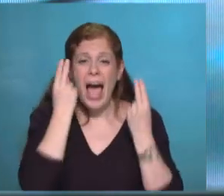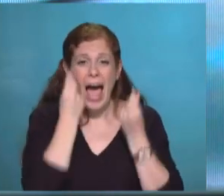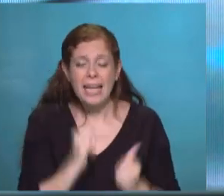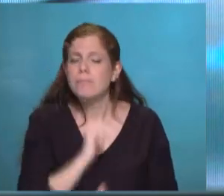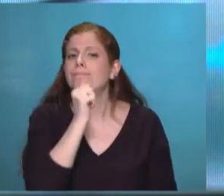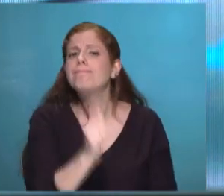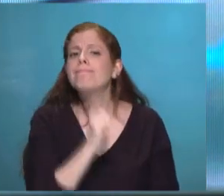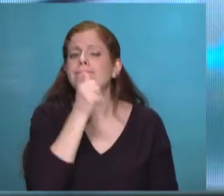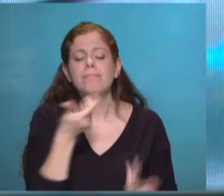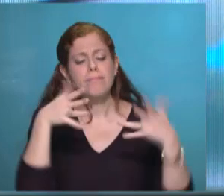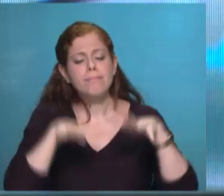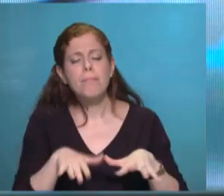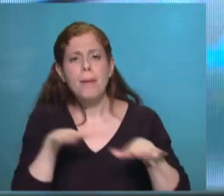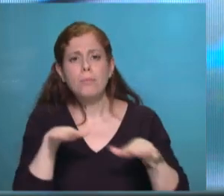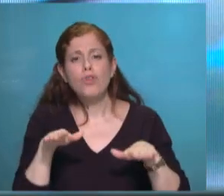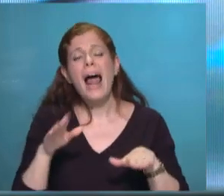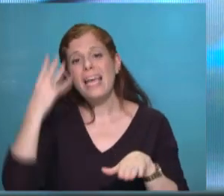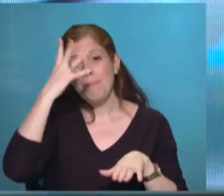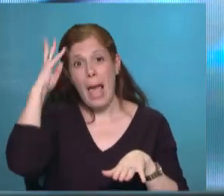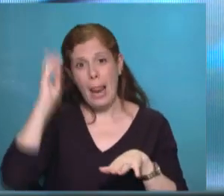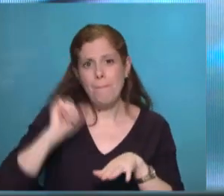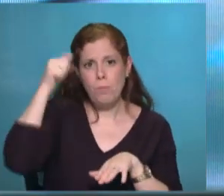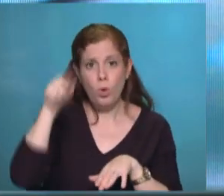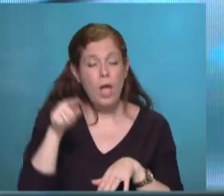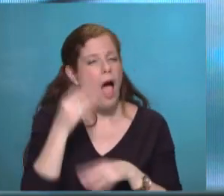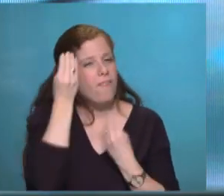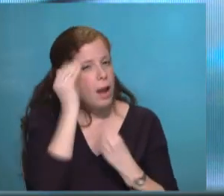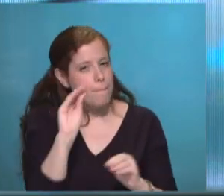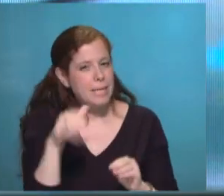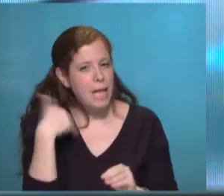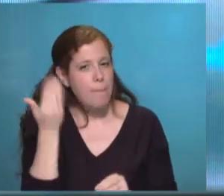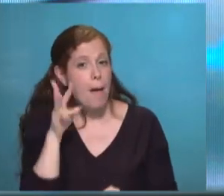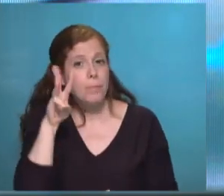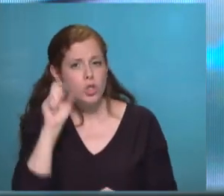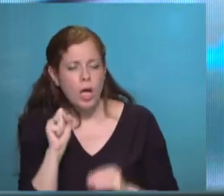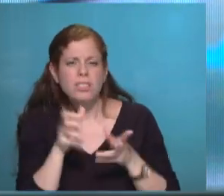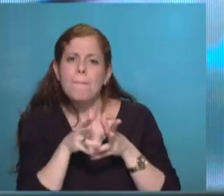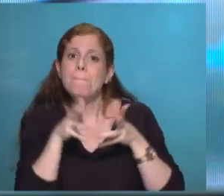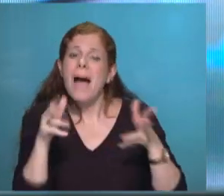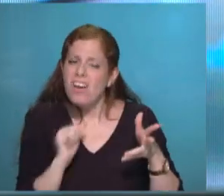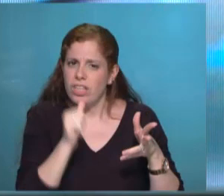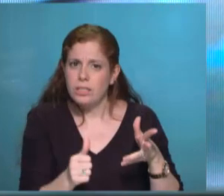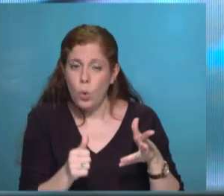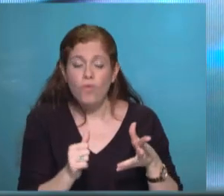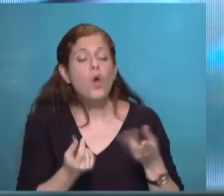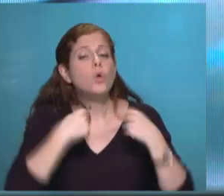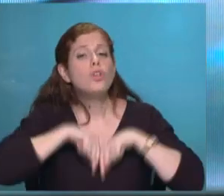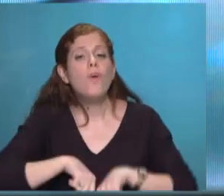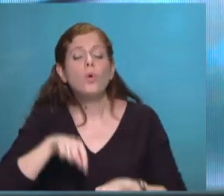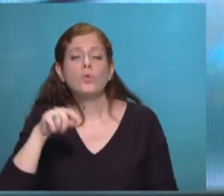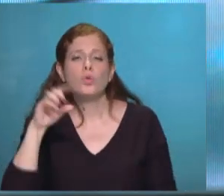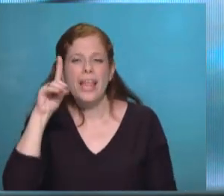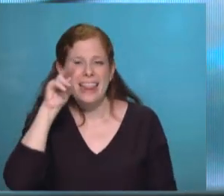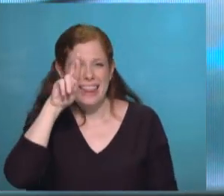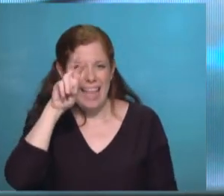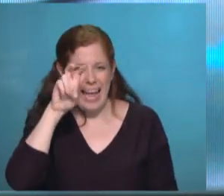בממשלה שיעיר לפיד יעמוד בראשה, אבל המסר הבא שיוצא היום משס מרחיב מאוד את הסירוב הזה. יושב הראש אריה דרי אומר שמפלגתו